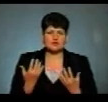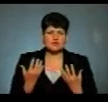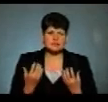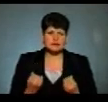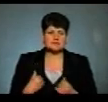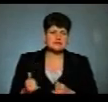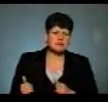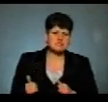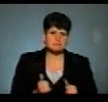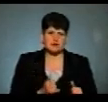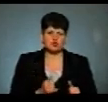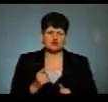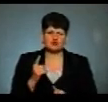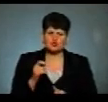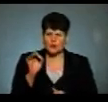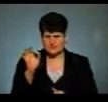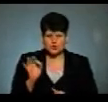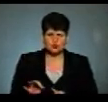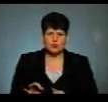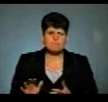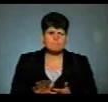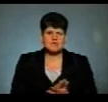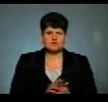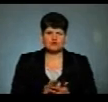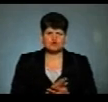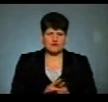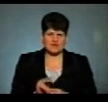день забезпечуємо 100%